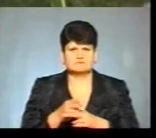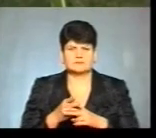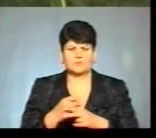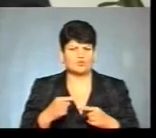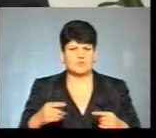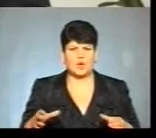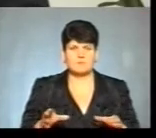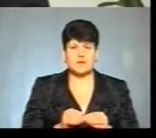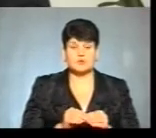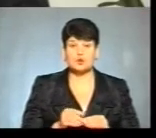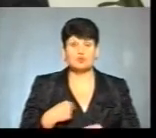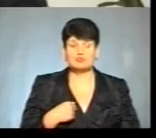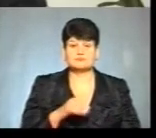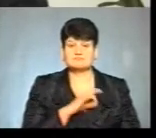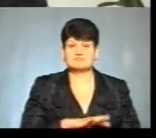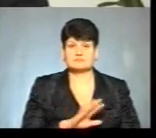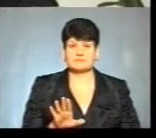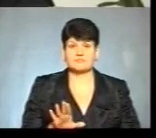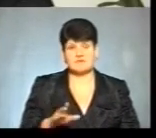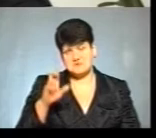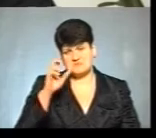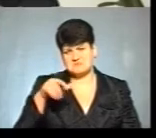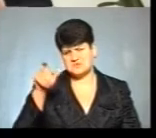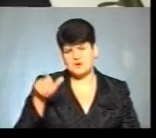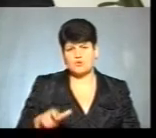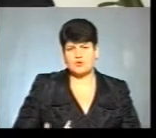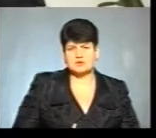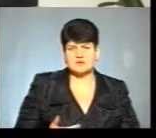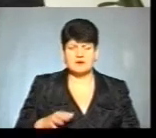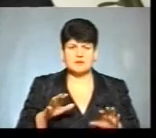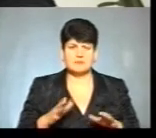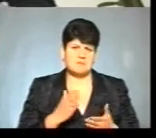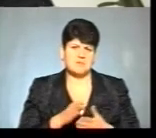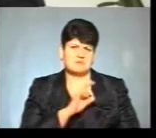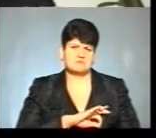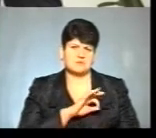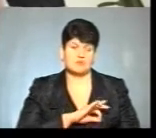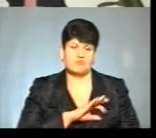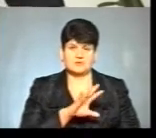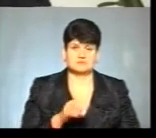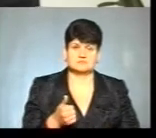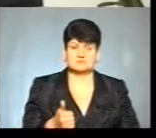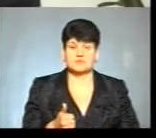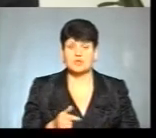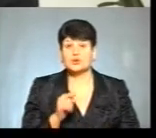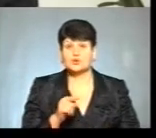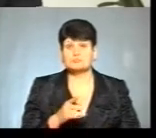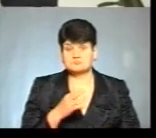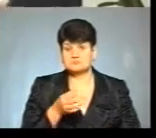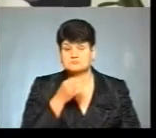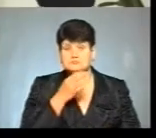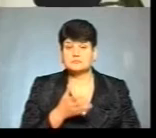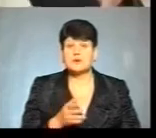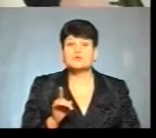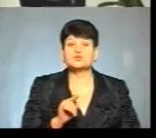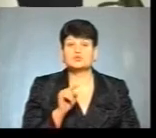що от йому не це. Він собі царьок такий на місці живе, от має доходи, має все. От його так влаштовує. І